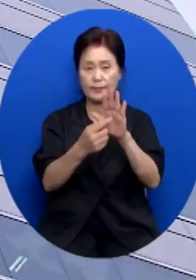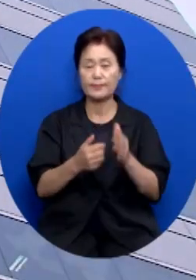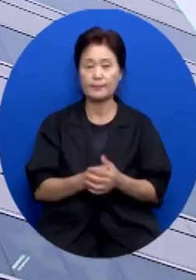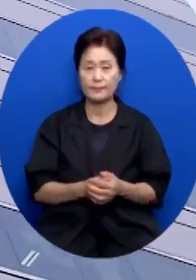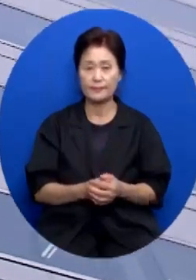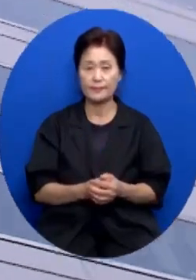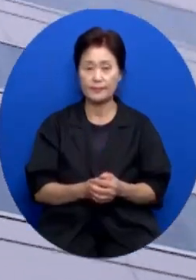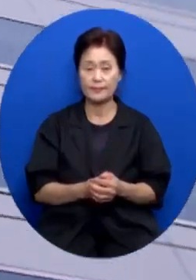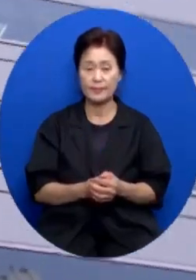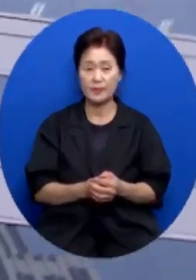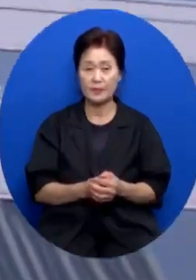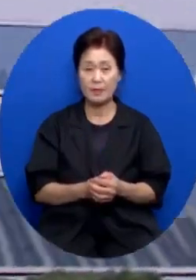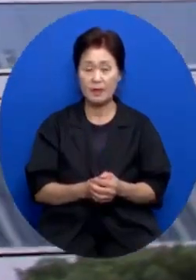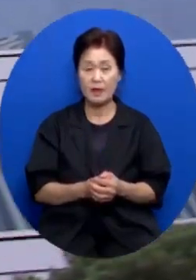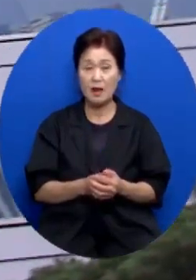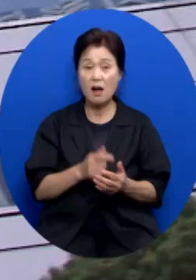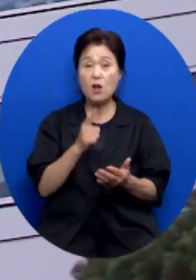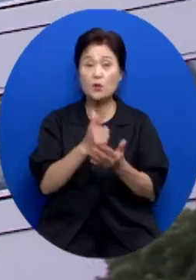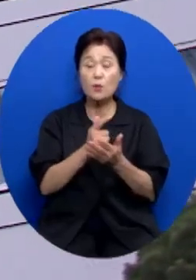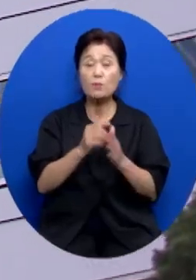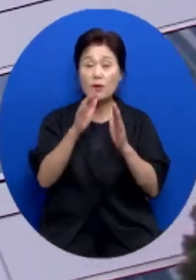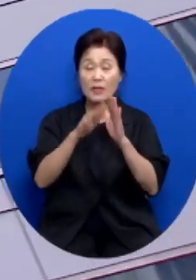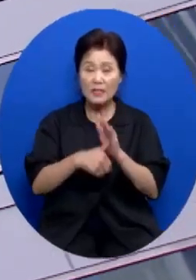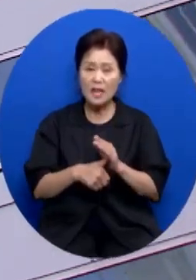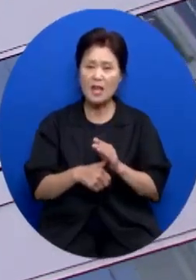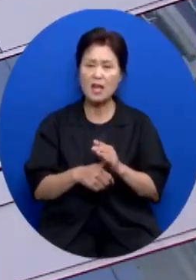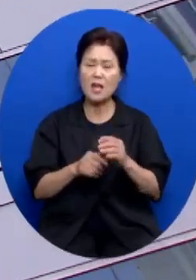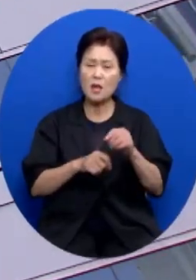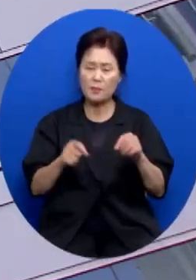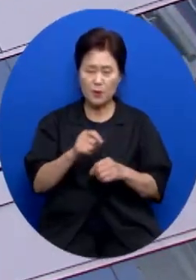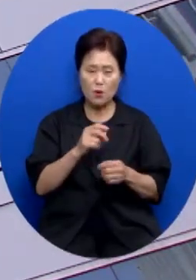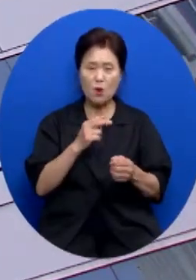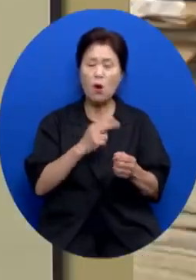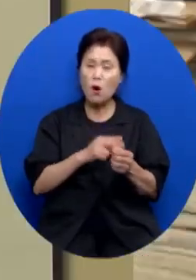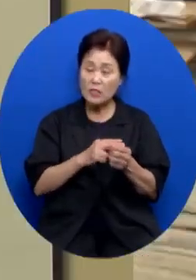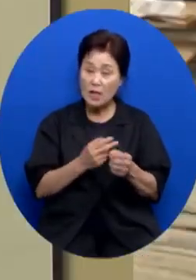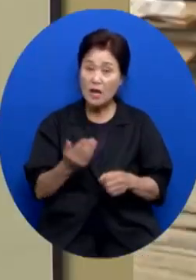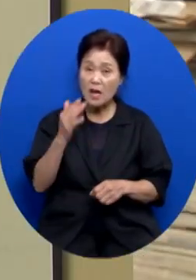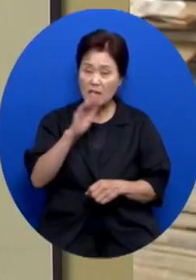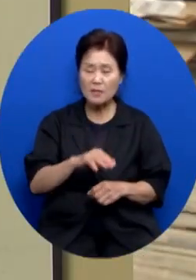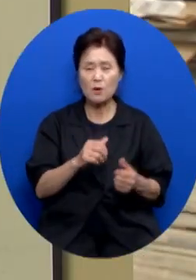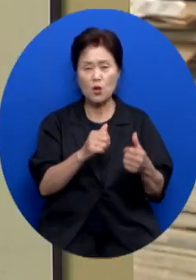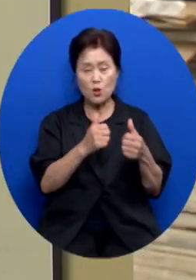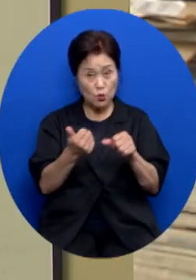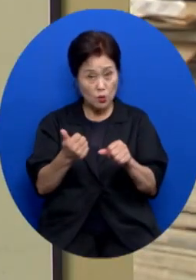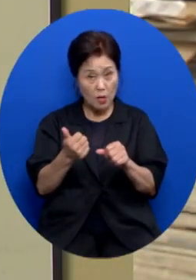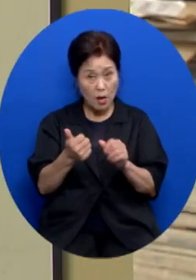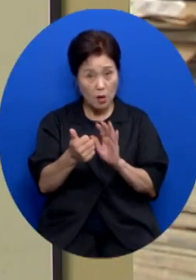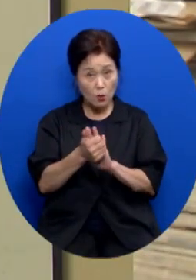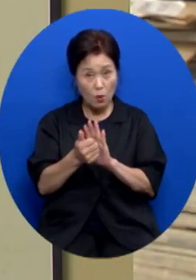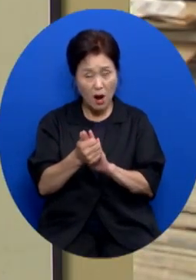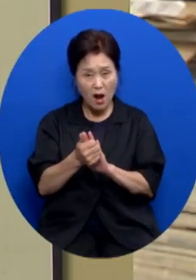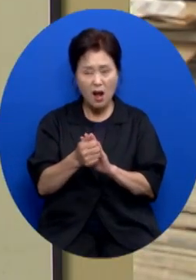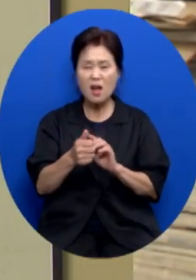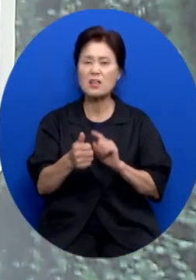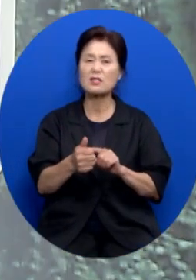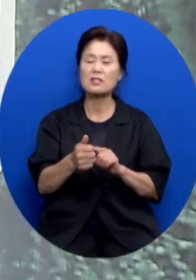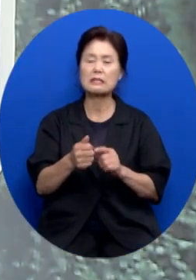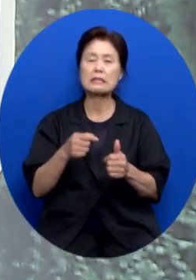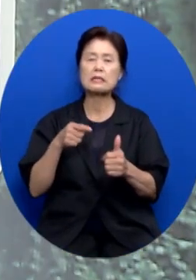냈습니다 언론회는 논평에서 비록 의사라고 할지라도 죽는 것을 도와주는 것은 일종의